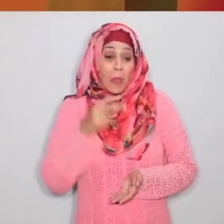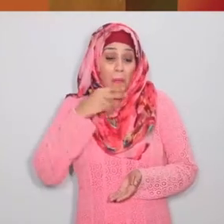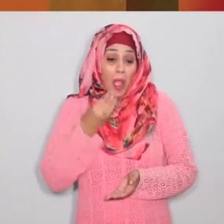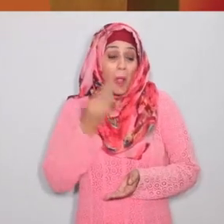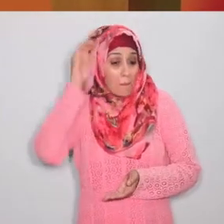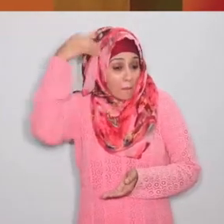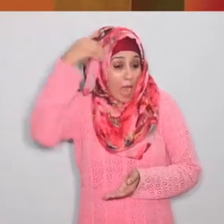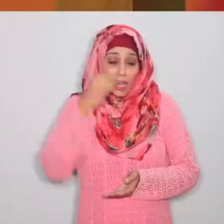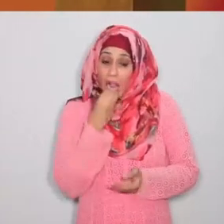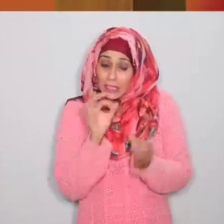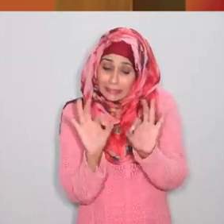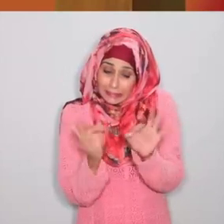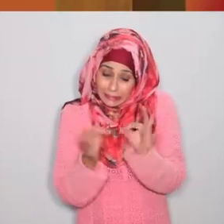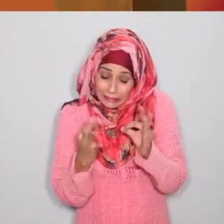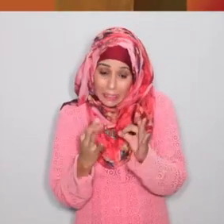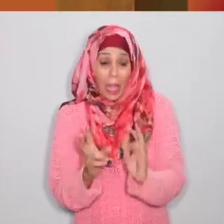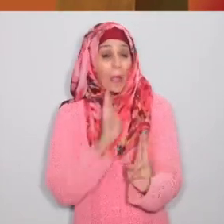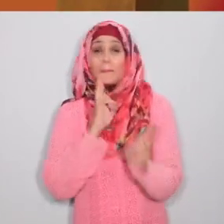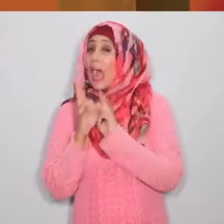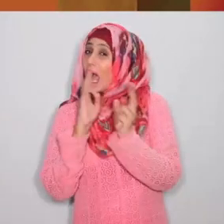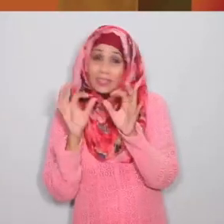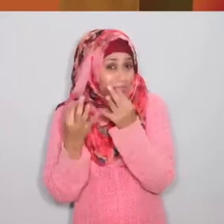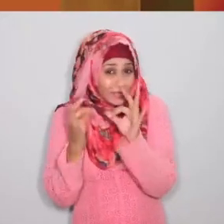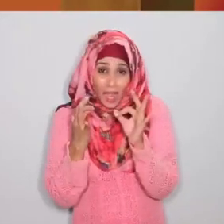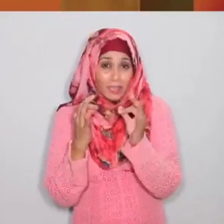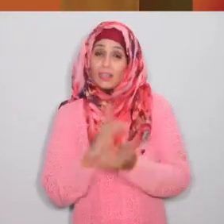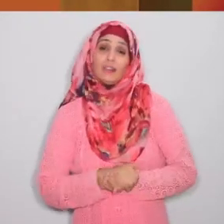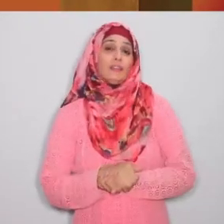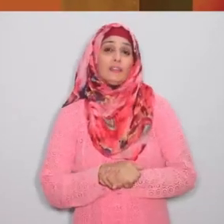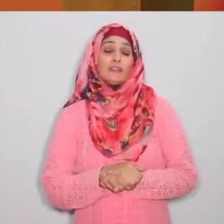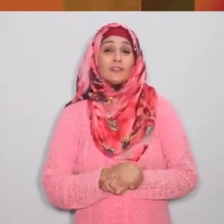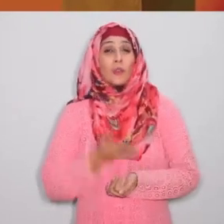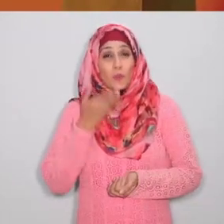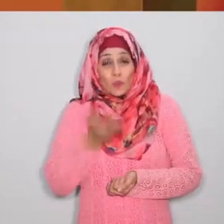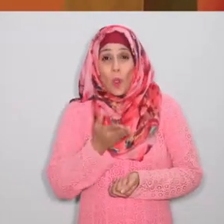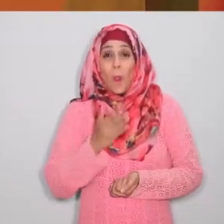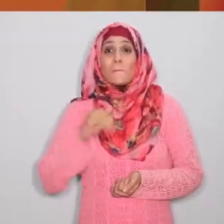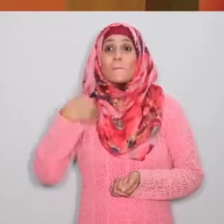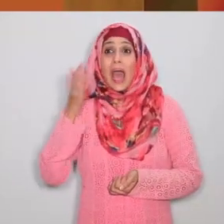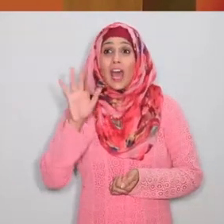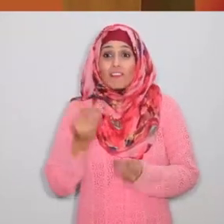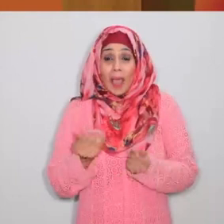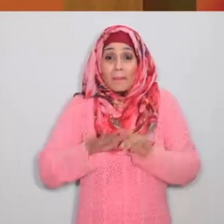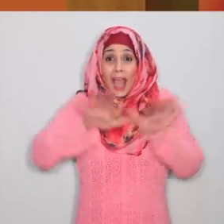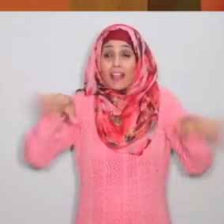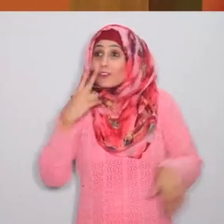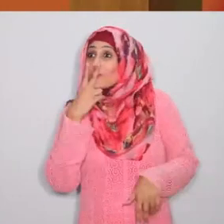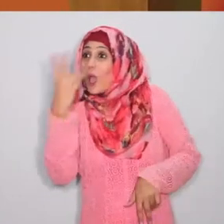कुछ खाया पिया है ना कुछ बोल रहे हो, तुमने तो फार्म का चक्कर भी नहीं